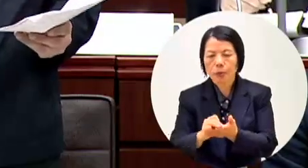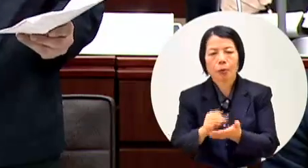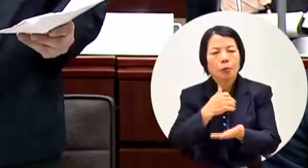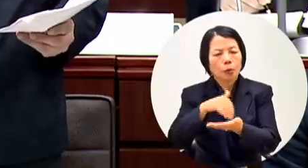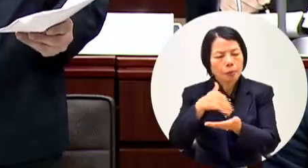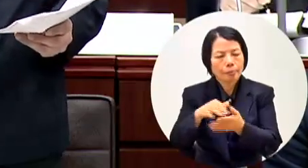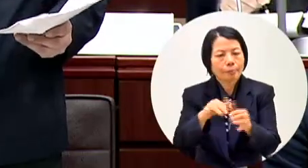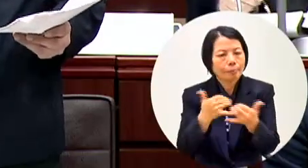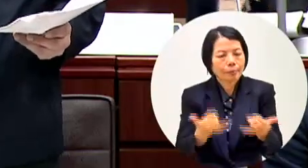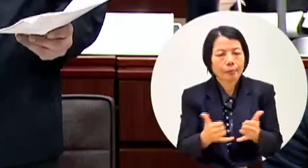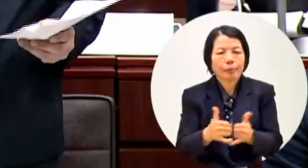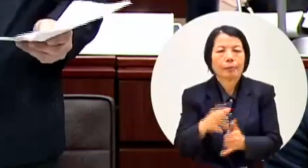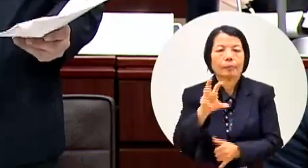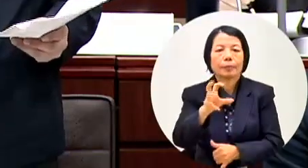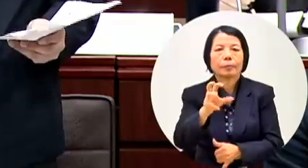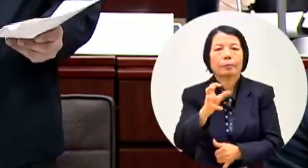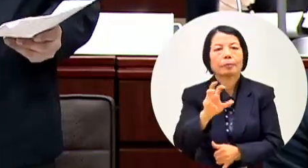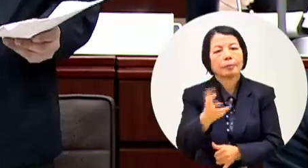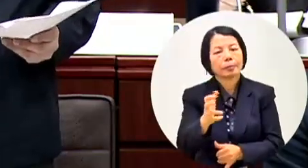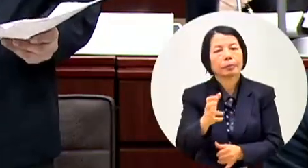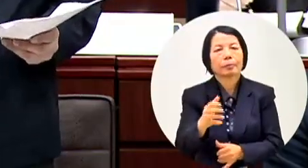约估，我们都是